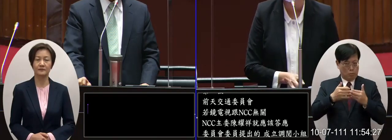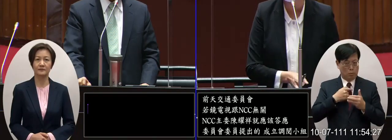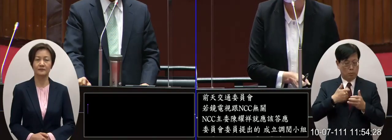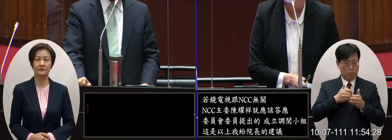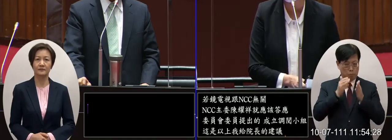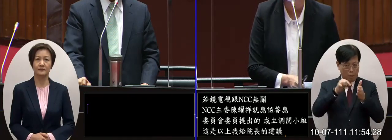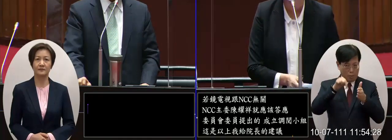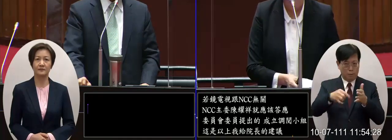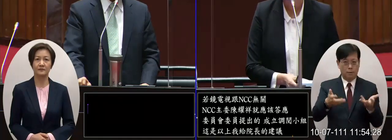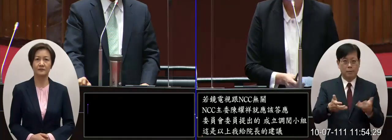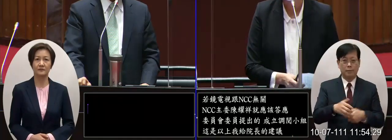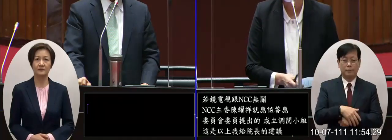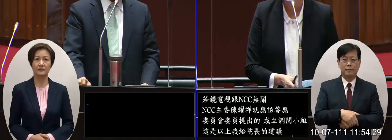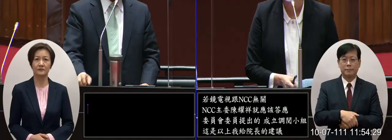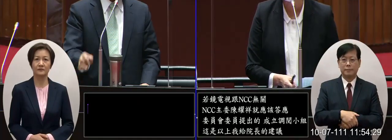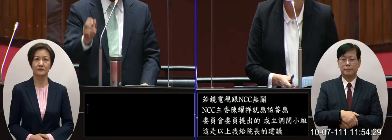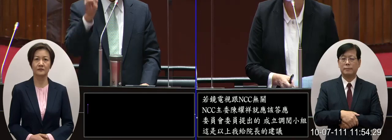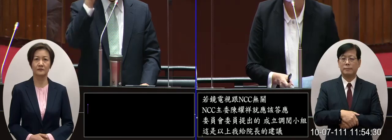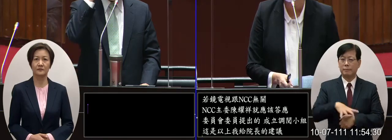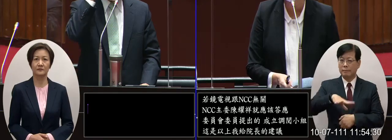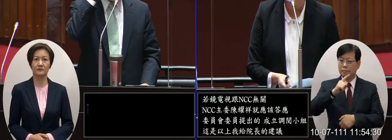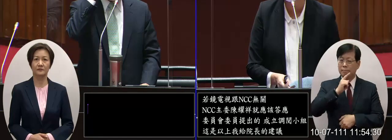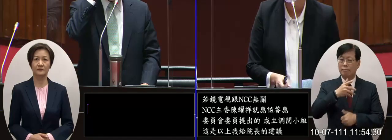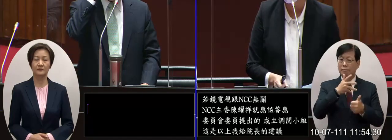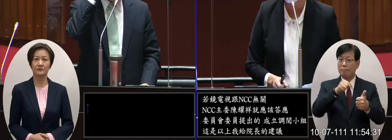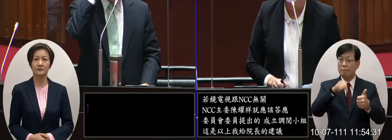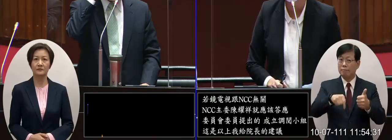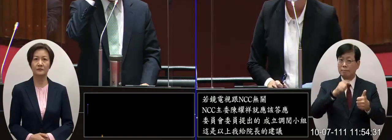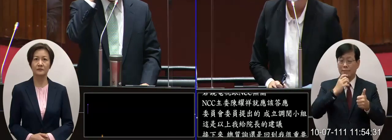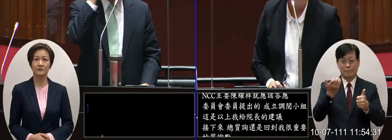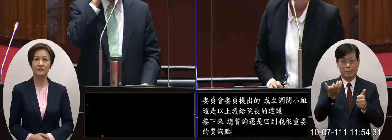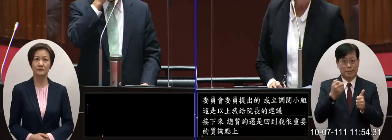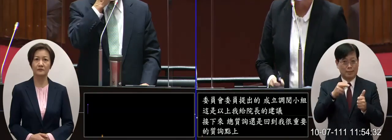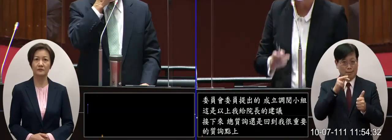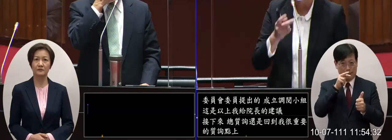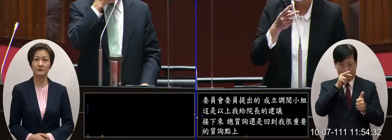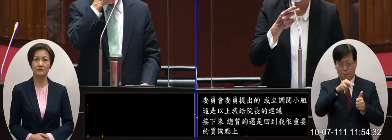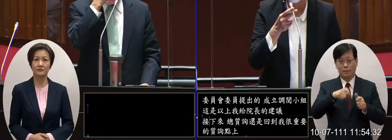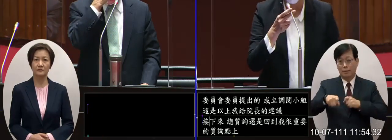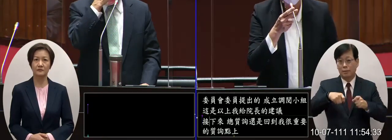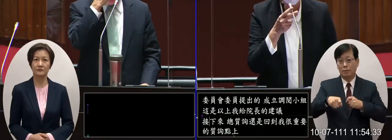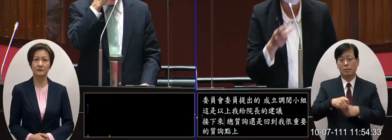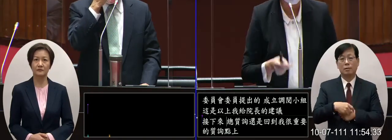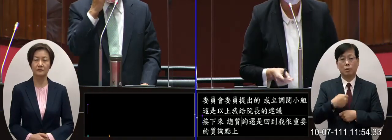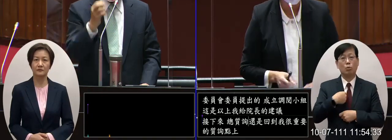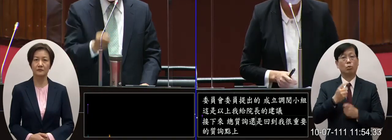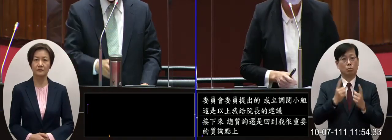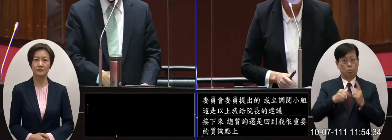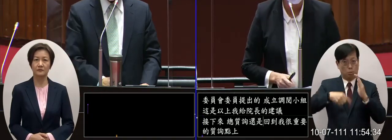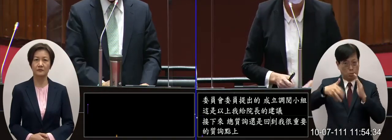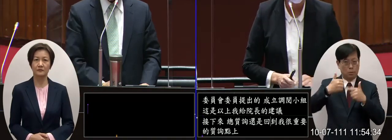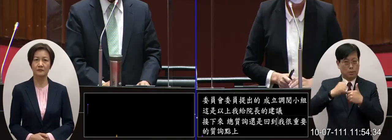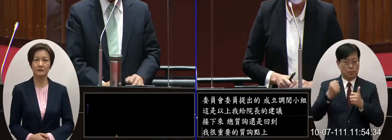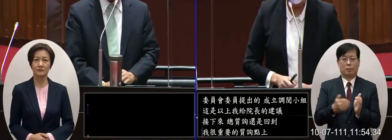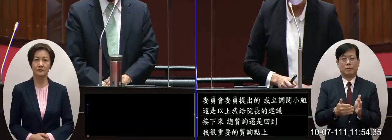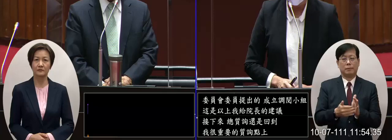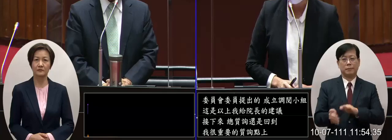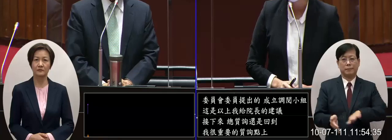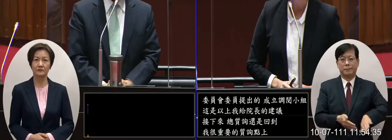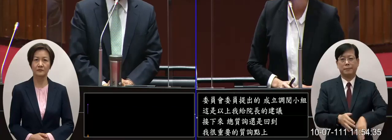个质询的点上面来讲一下，因为今天是前瞻计划。那以上是我对院长的建议。